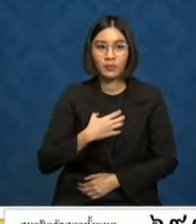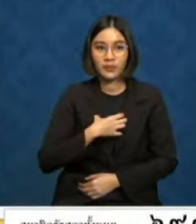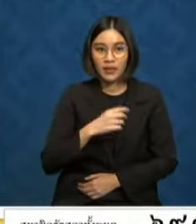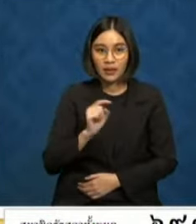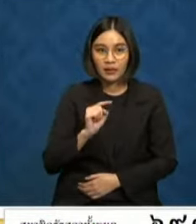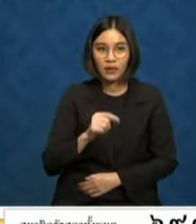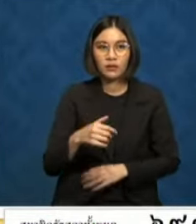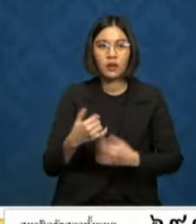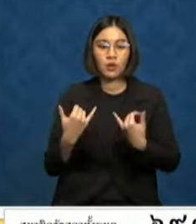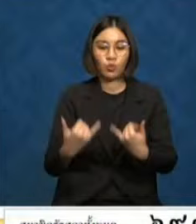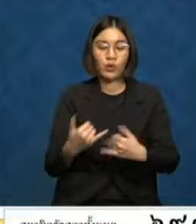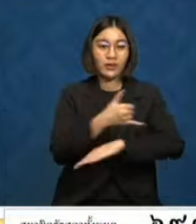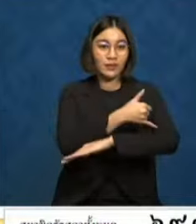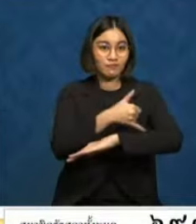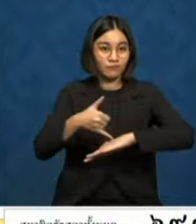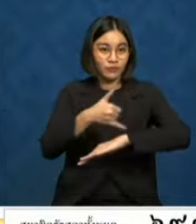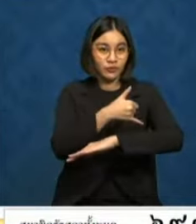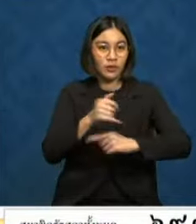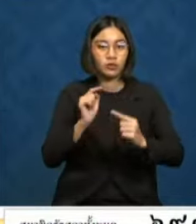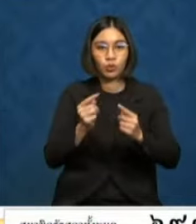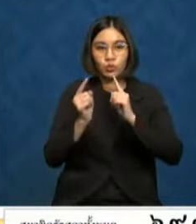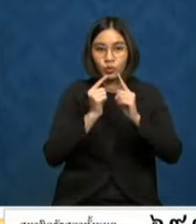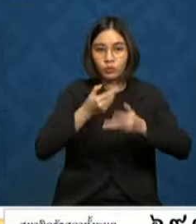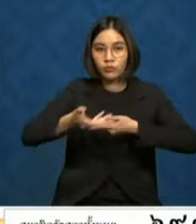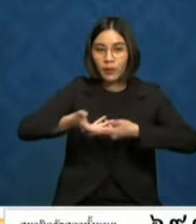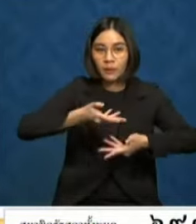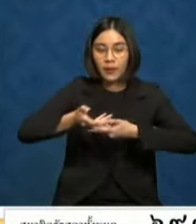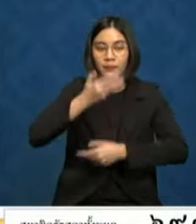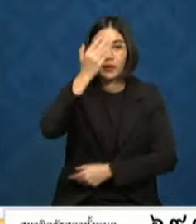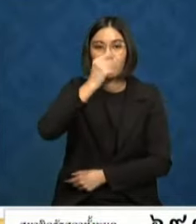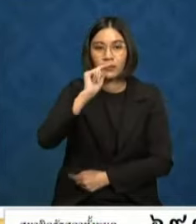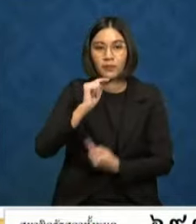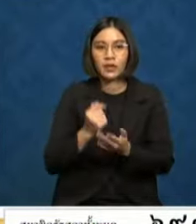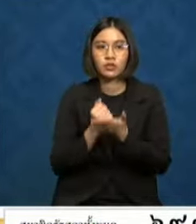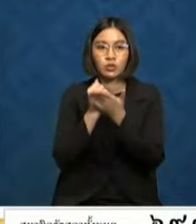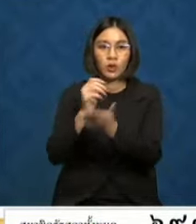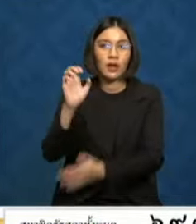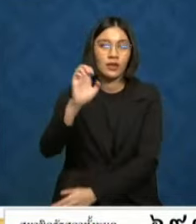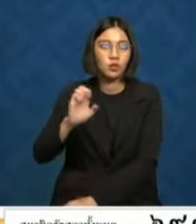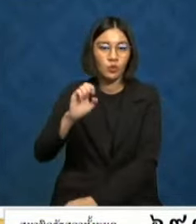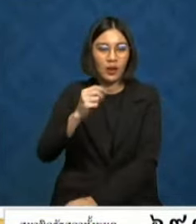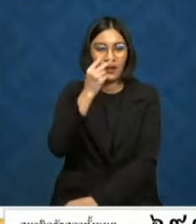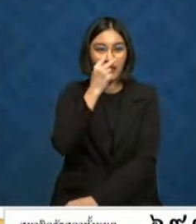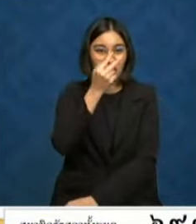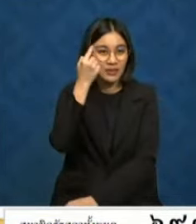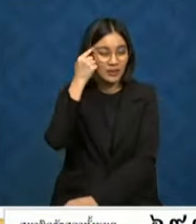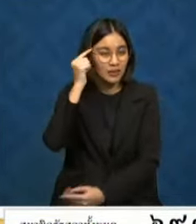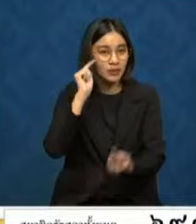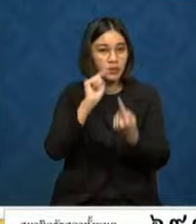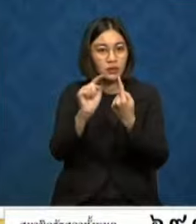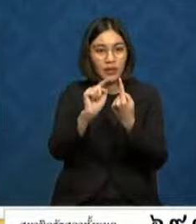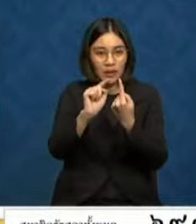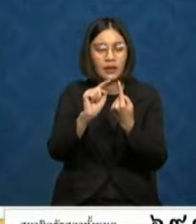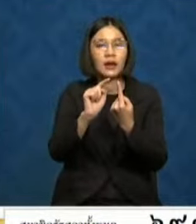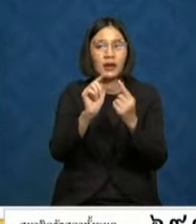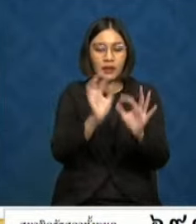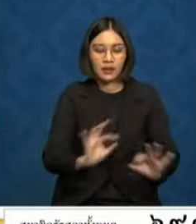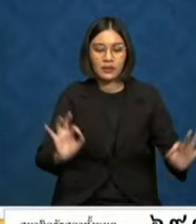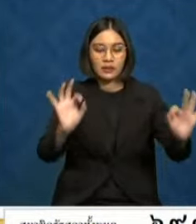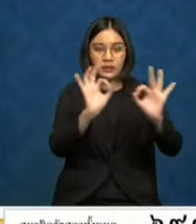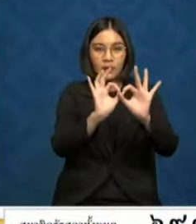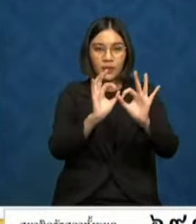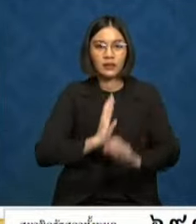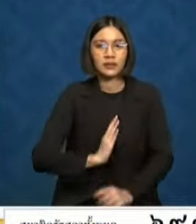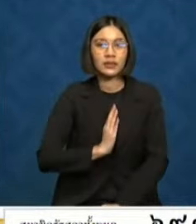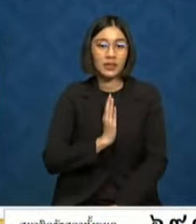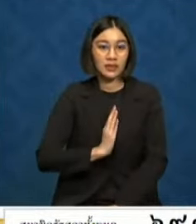เวทีตรงนี้เป็นการเจรจาเพื่อให้สหภาพยุโรปเองได้เห็นถึงค่านิยมเ